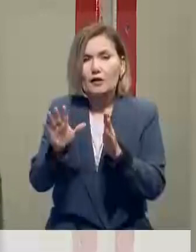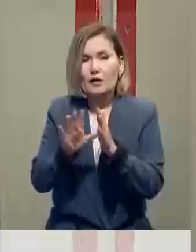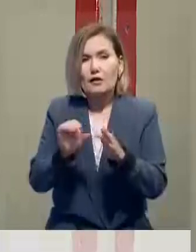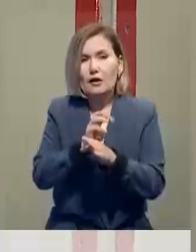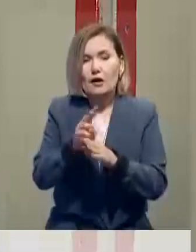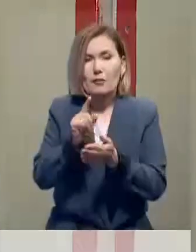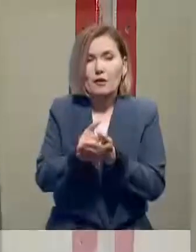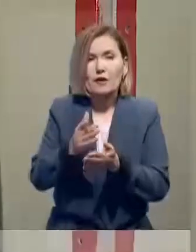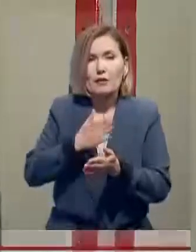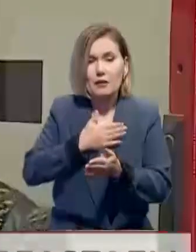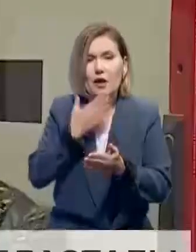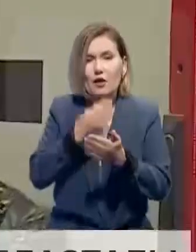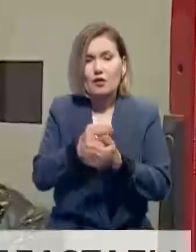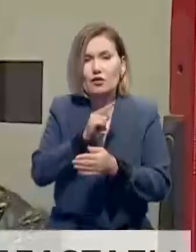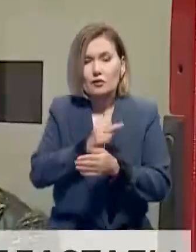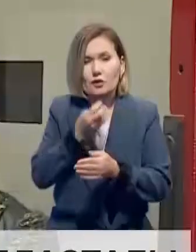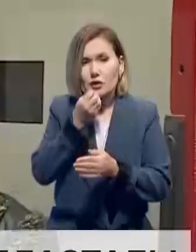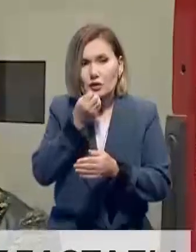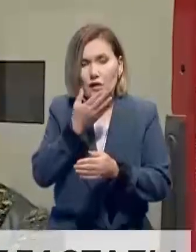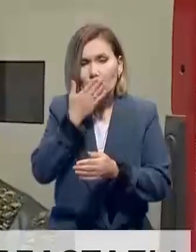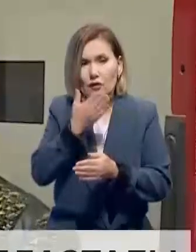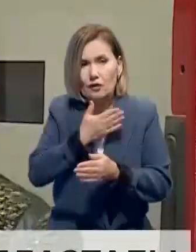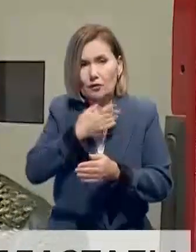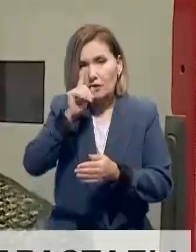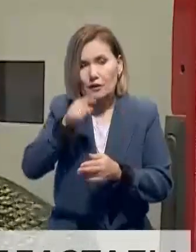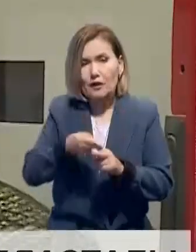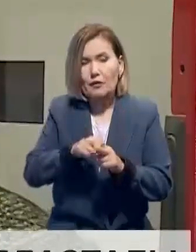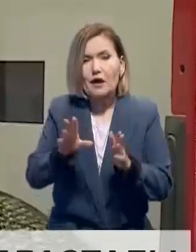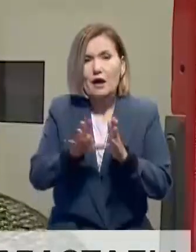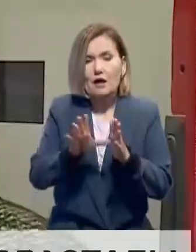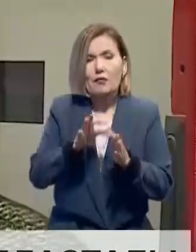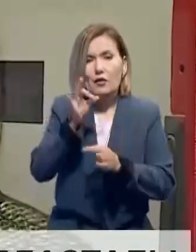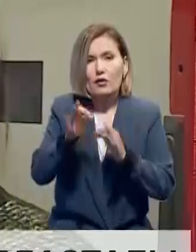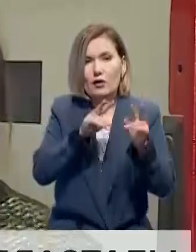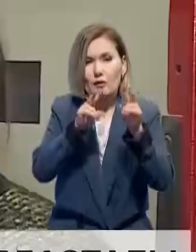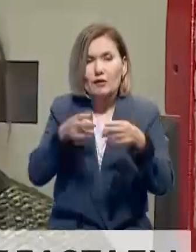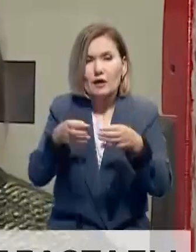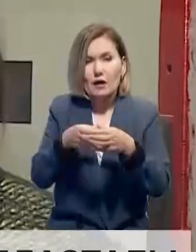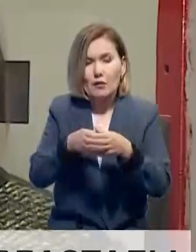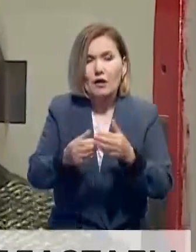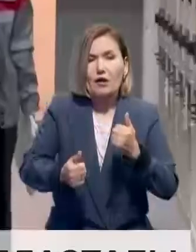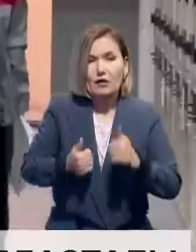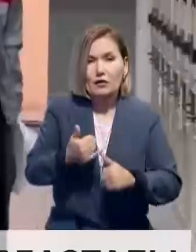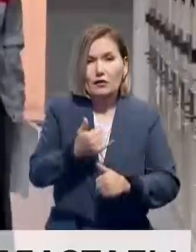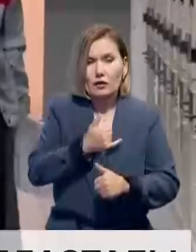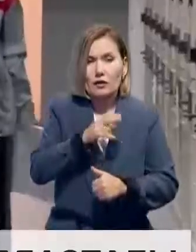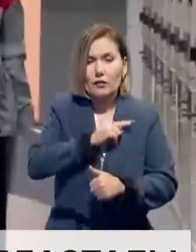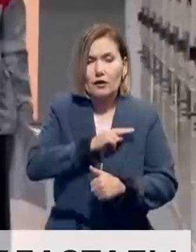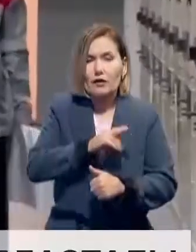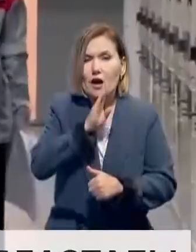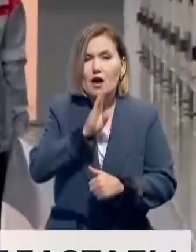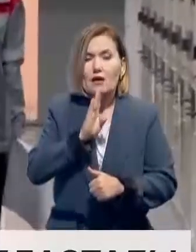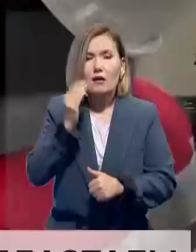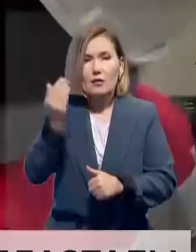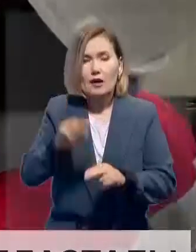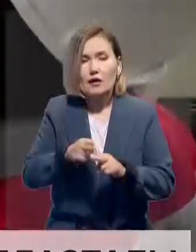қамтамасыз ету, сондықтан мен өз жұмысымды жақсы көремін. Қаланың электр жабдықтарын тәулік бойы бақылайтын командамды мақтан тұтамын. Айнур жақында